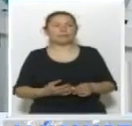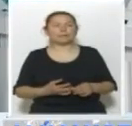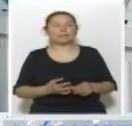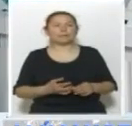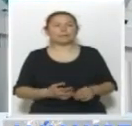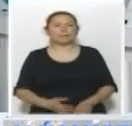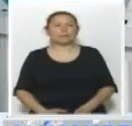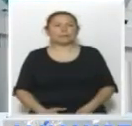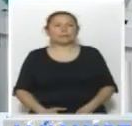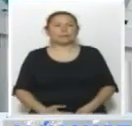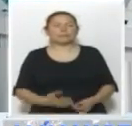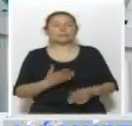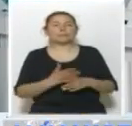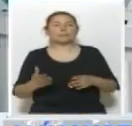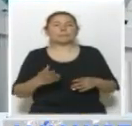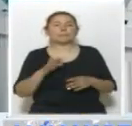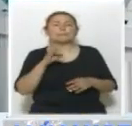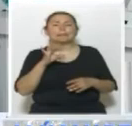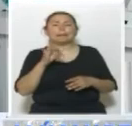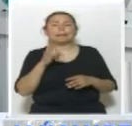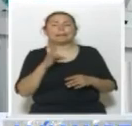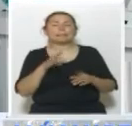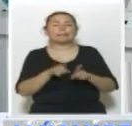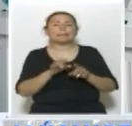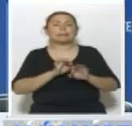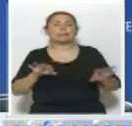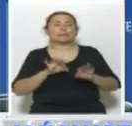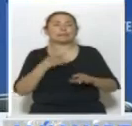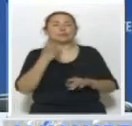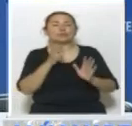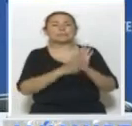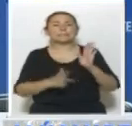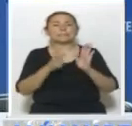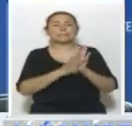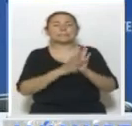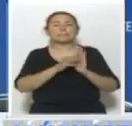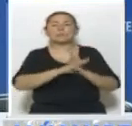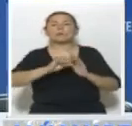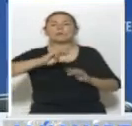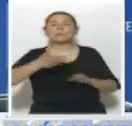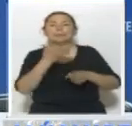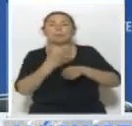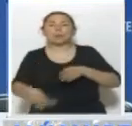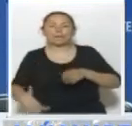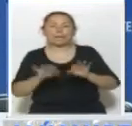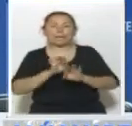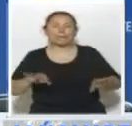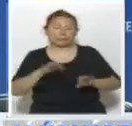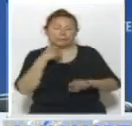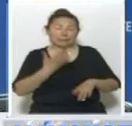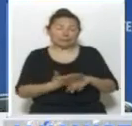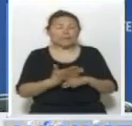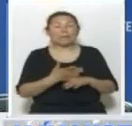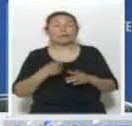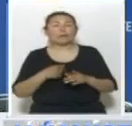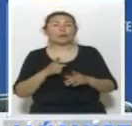сатып. Сондай-ақ Берік Ізғалиев биыл Жаңаөзенді көгалдандыруға 388 миллион теңге бөлінгенін айтты. Ал ол қаражат